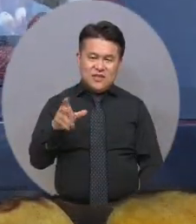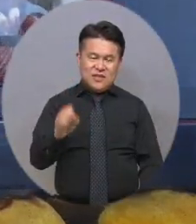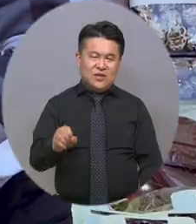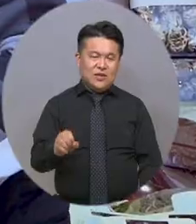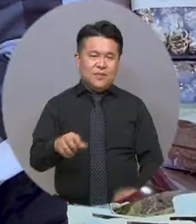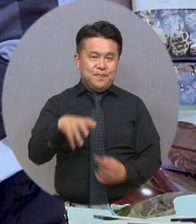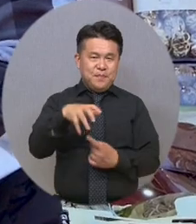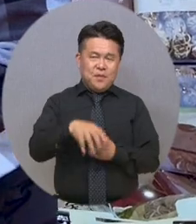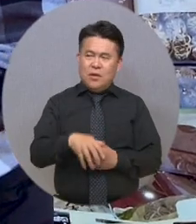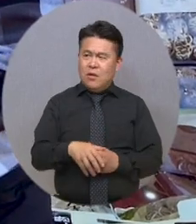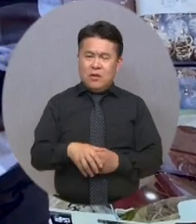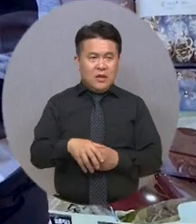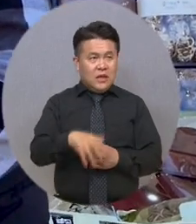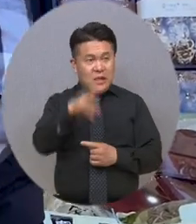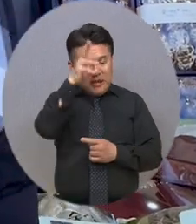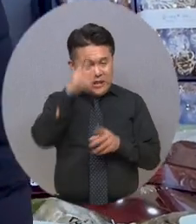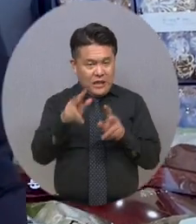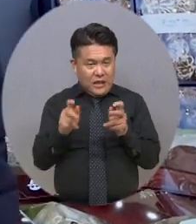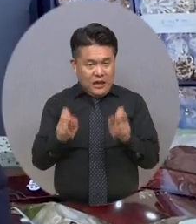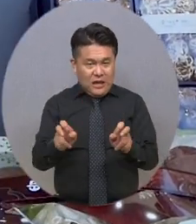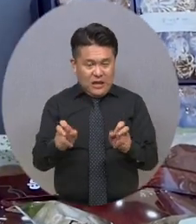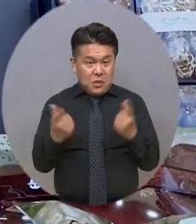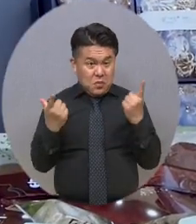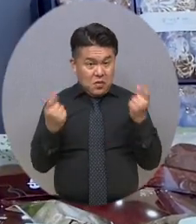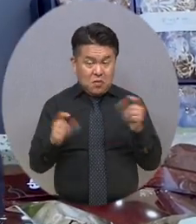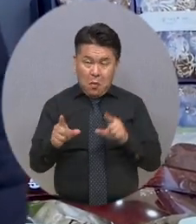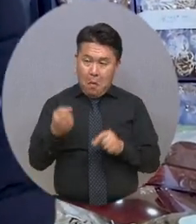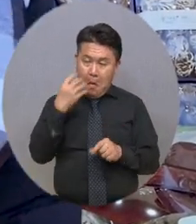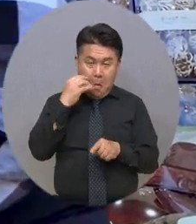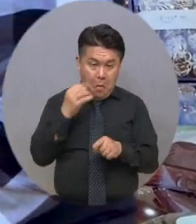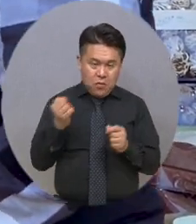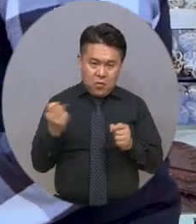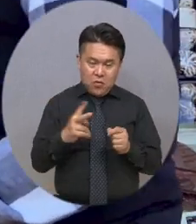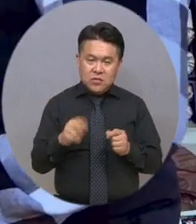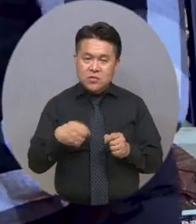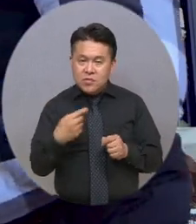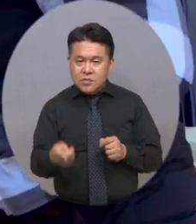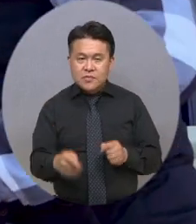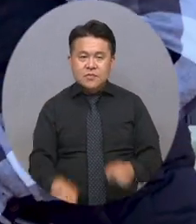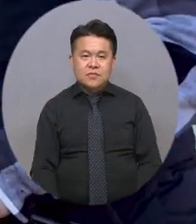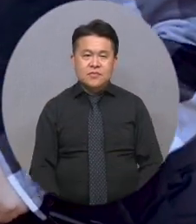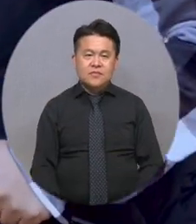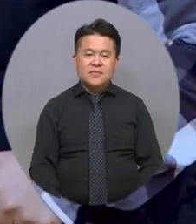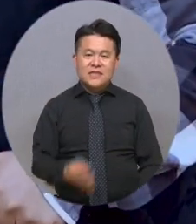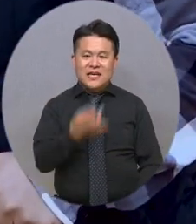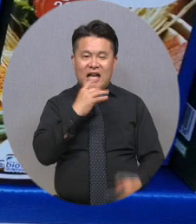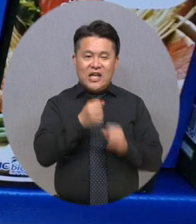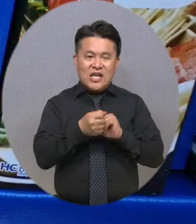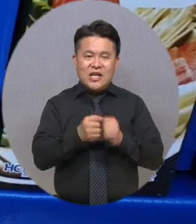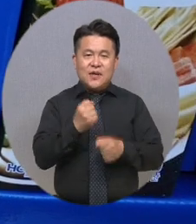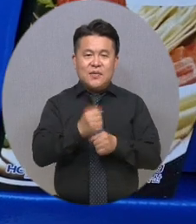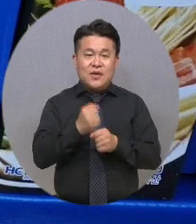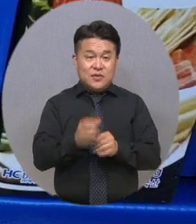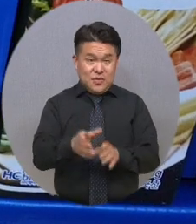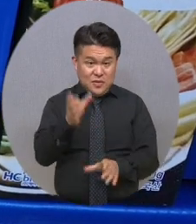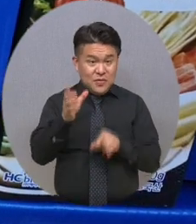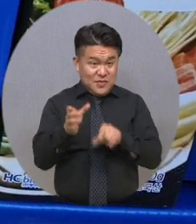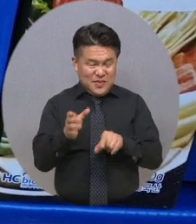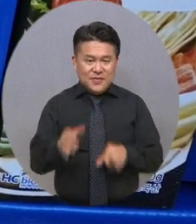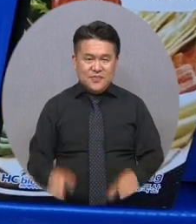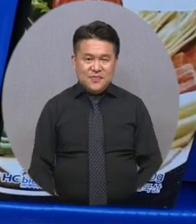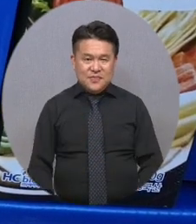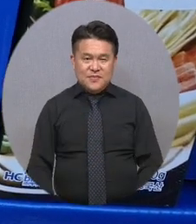같아. 이야, 이거 진짜 신기한 버섯입니다. 예. 자, 그리고 생 막걸리 키트예요. 그냥 막걸리가 아니라